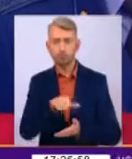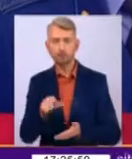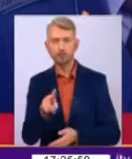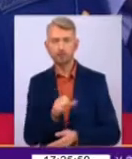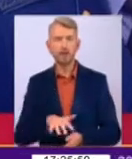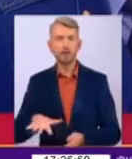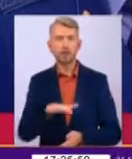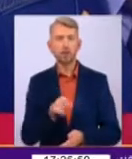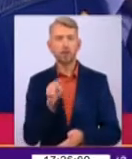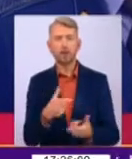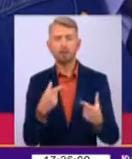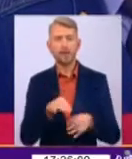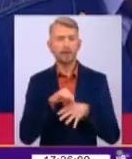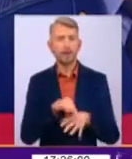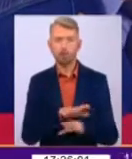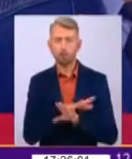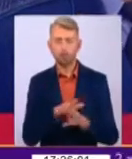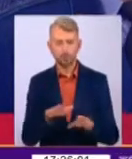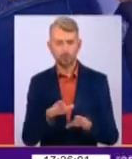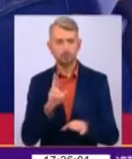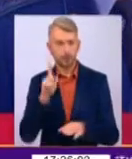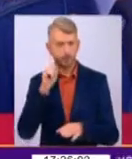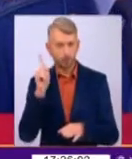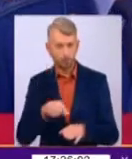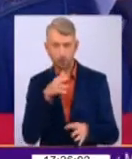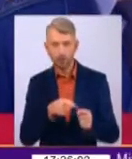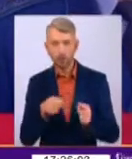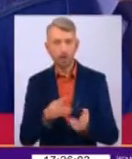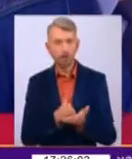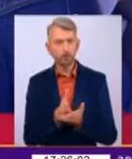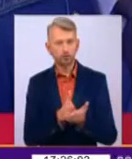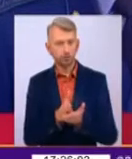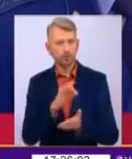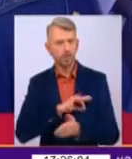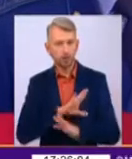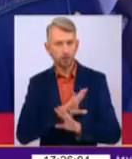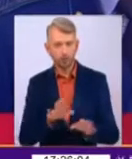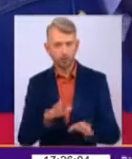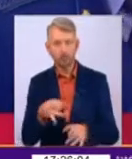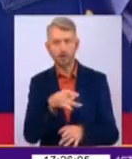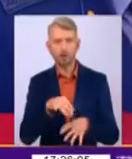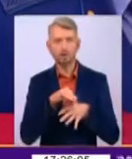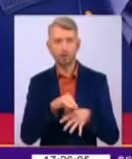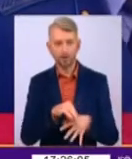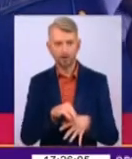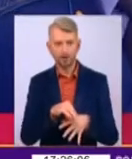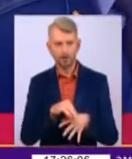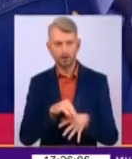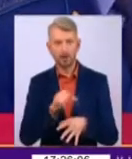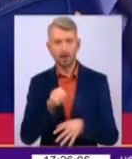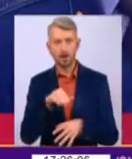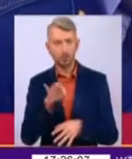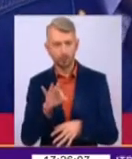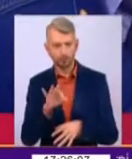території, там, де не проводиться, як відомо, строкову службу не залучають. В районі проведення поки ще